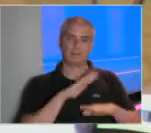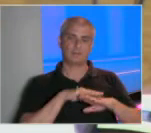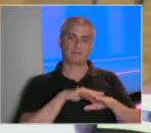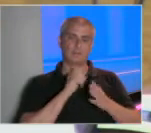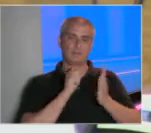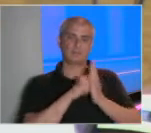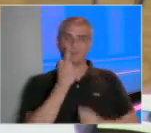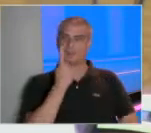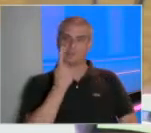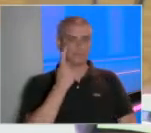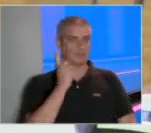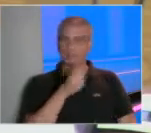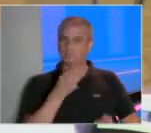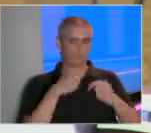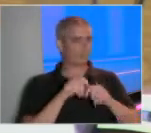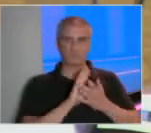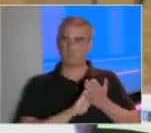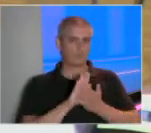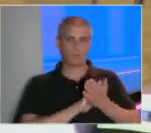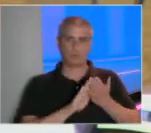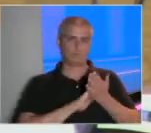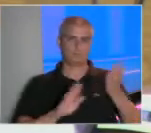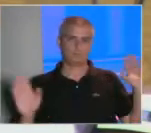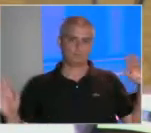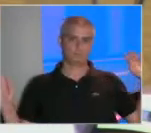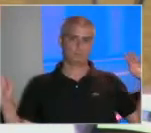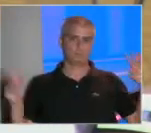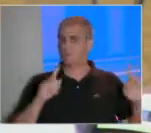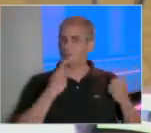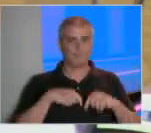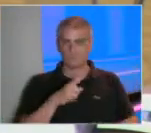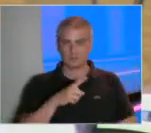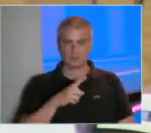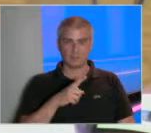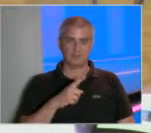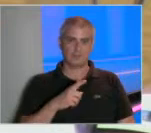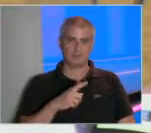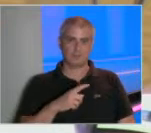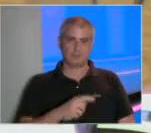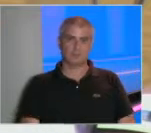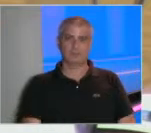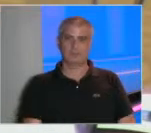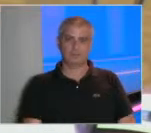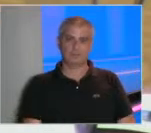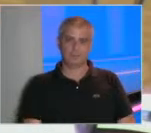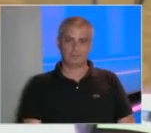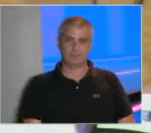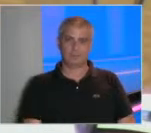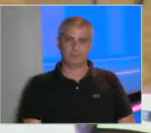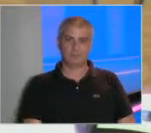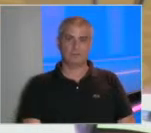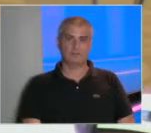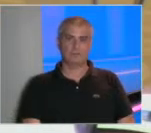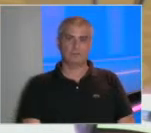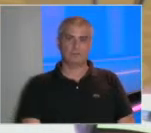4 מתמחים תקן אחד. לא צריך ועדה, לא צריך כלום. כן. לא ועדה ולא לדבר, תקן אחד, זה כל כך